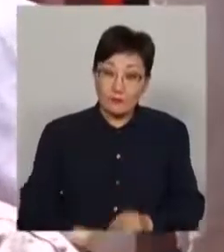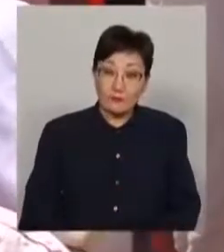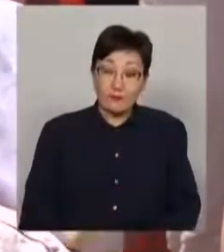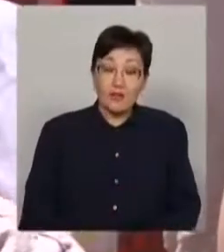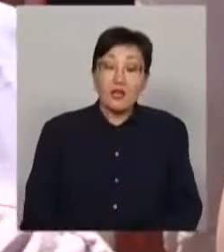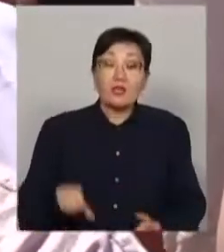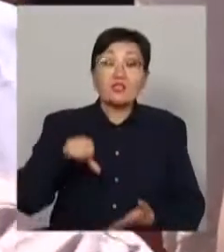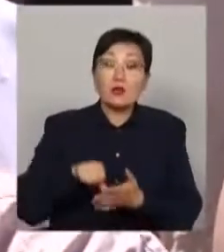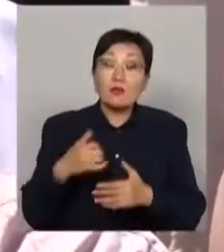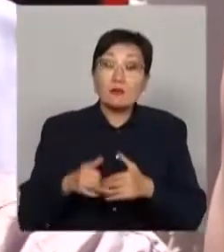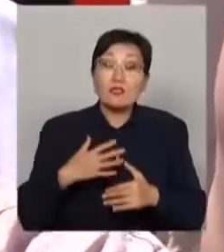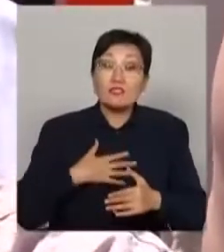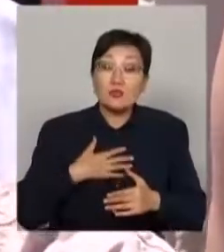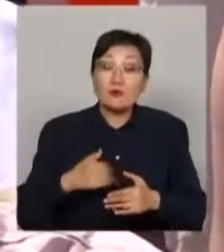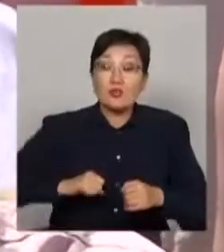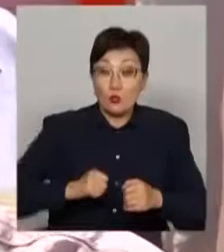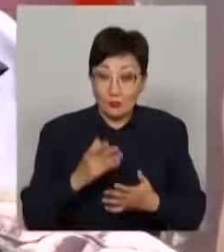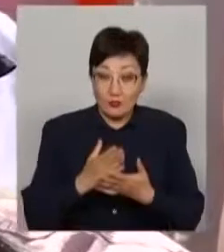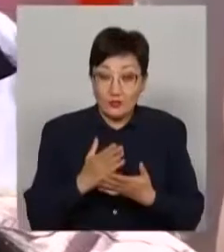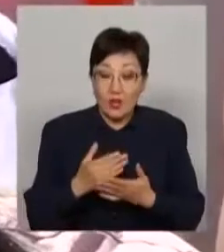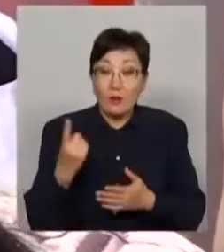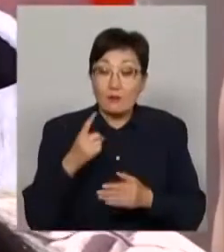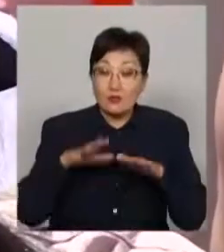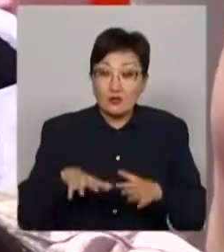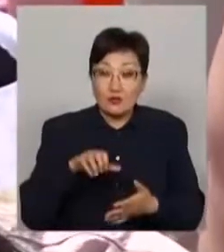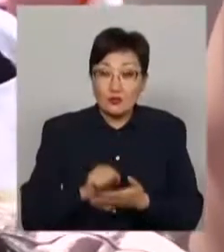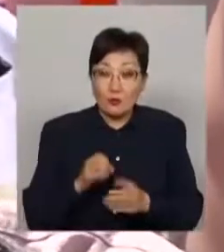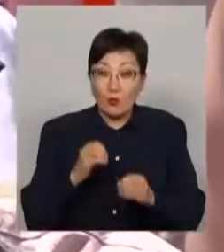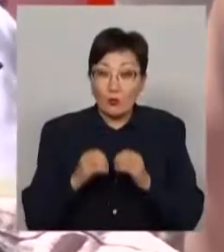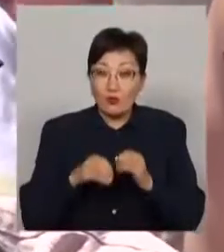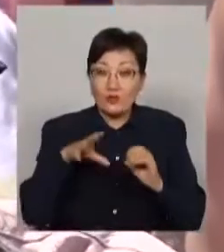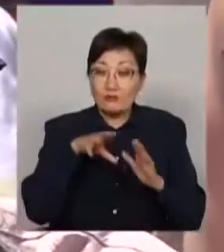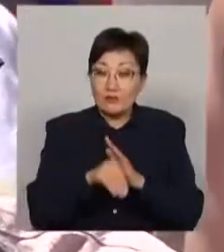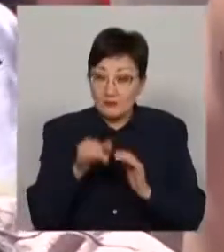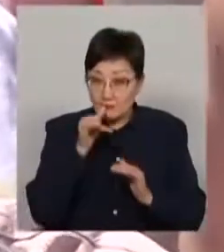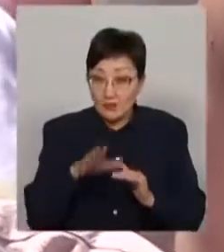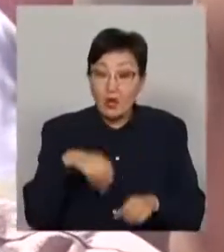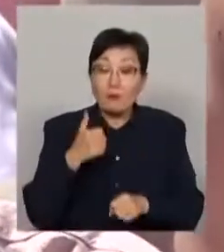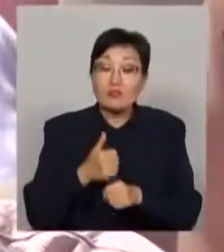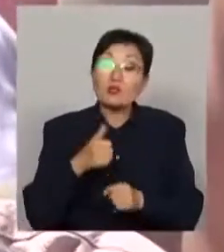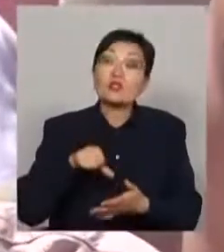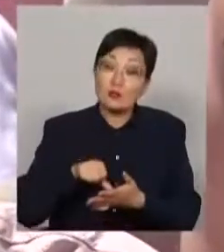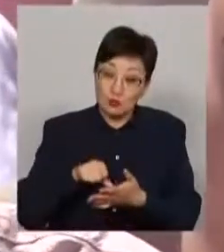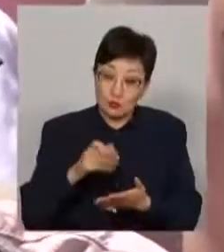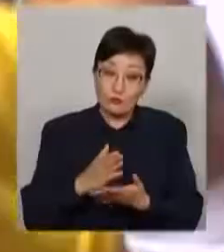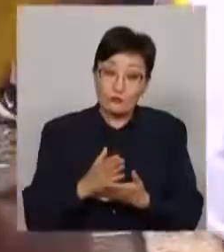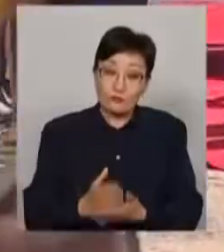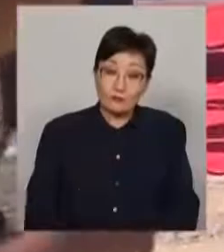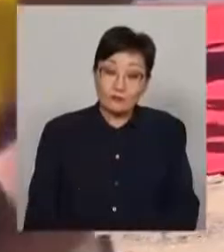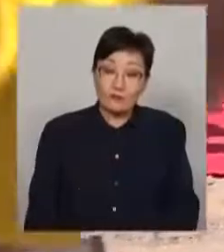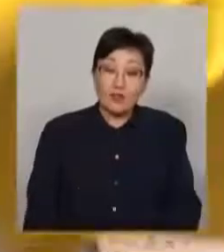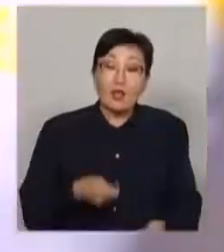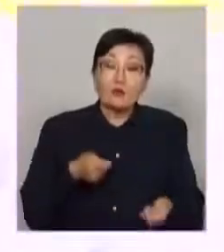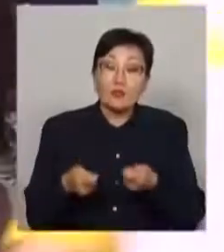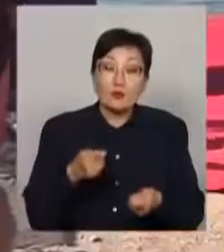здесь. Қатысушылар арасында менің жақын досым бар. Ол бірінші орын түгілі ондыққа да кіре алмады. Десе де бастысы қатысу ғой.